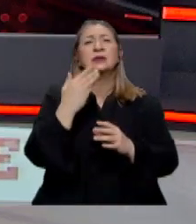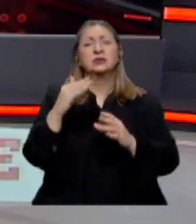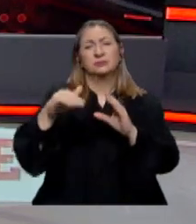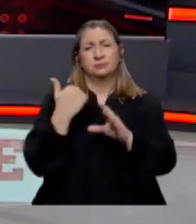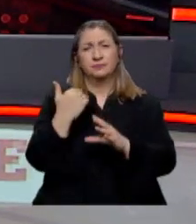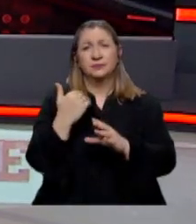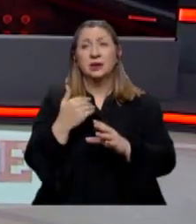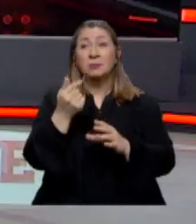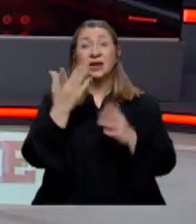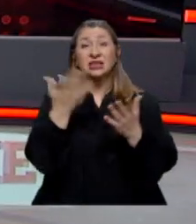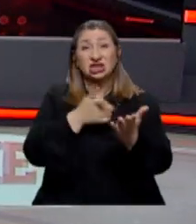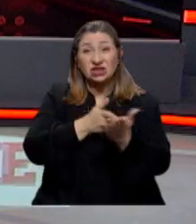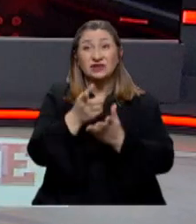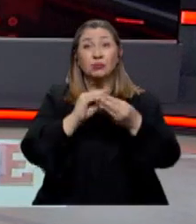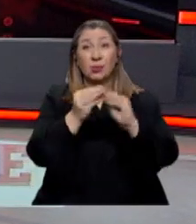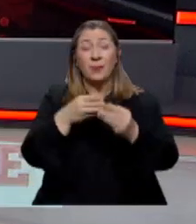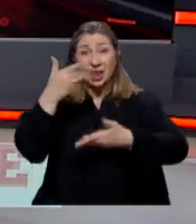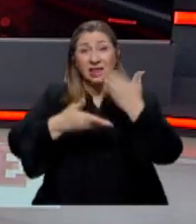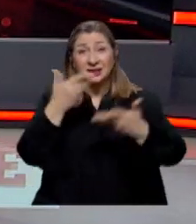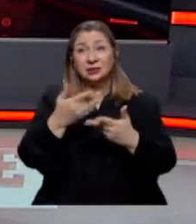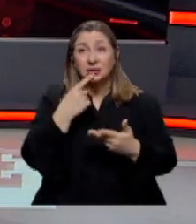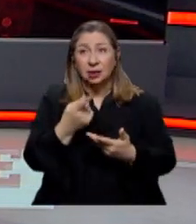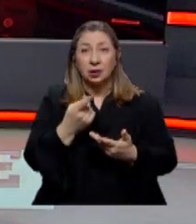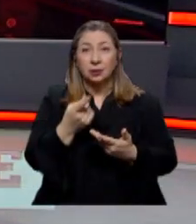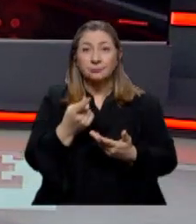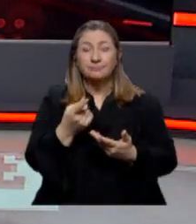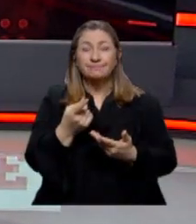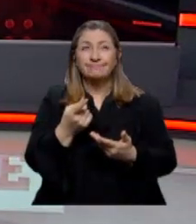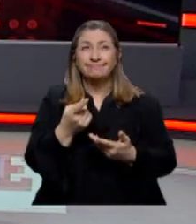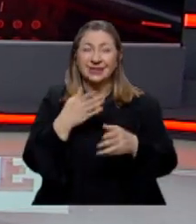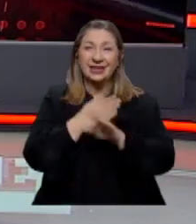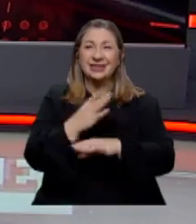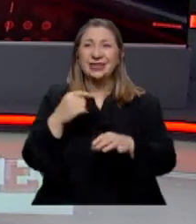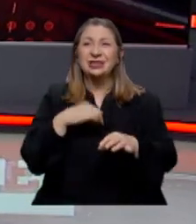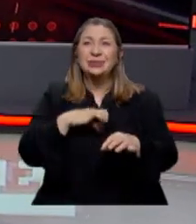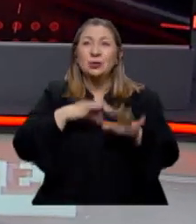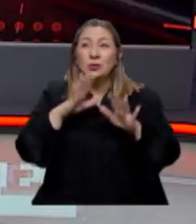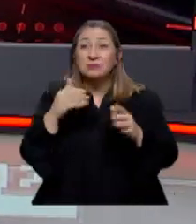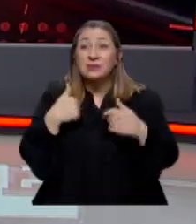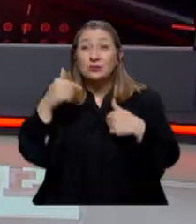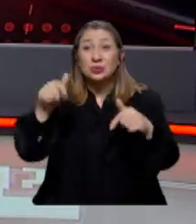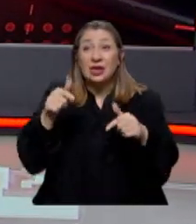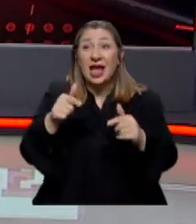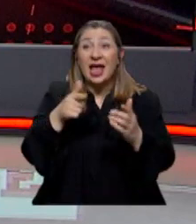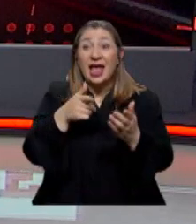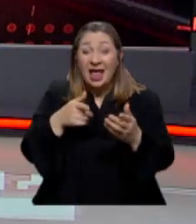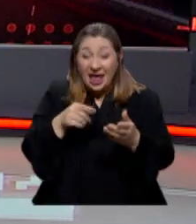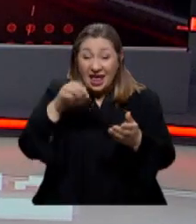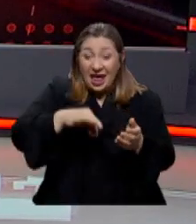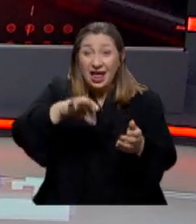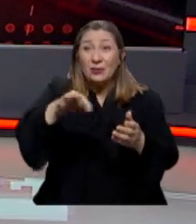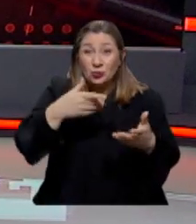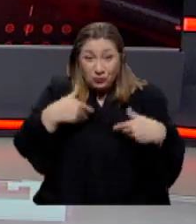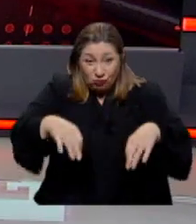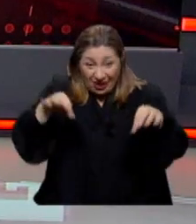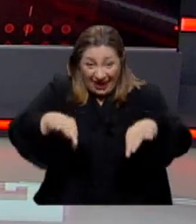de işimiz yazmıştı ki biraz da çiftçilerin sorunlarından bahsedin diye gerçekten içi batırdı Biz burada ekip gitmediğimiz